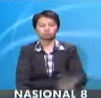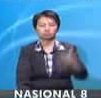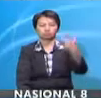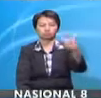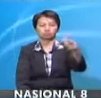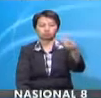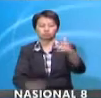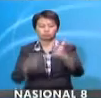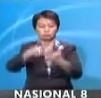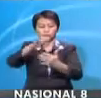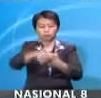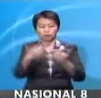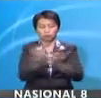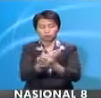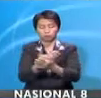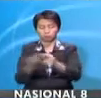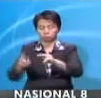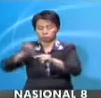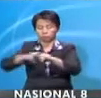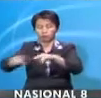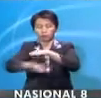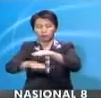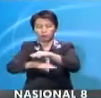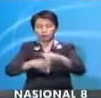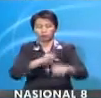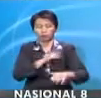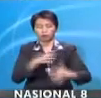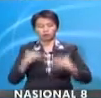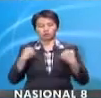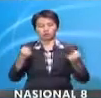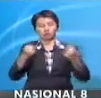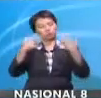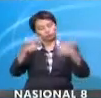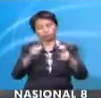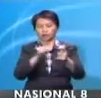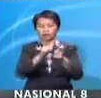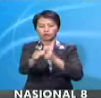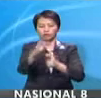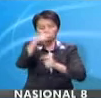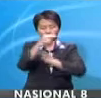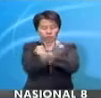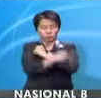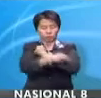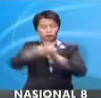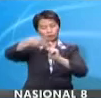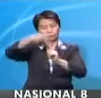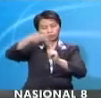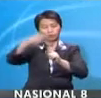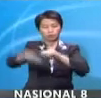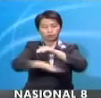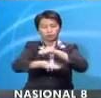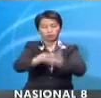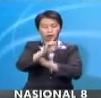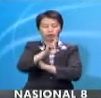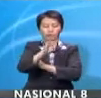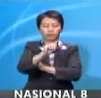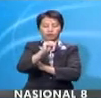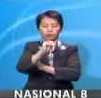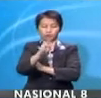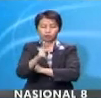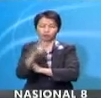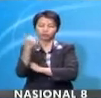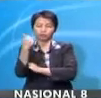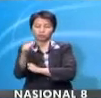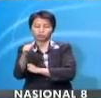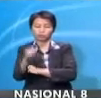13 projek baru dan tambahan di bawah Kementerian Kesihatan telah diluluskan bagi negeri Pulau Pinang di bawah Rancangan Malaysia ke-10,